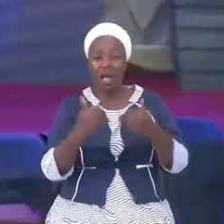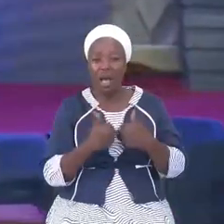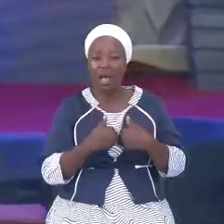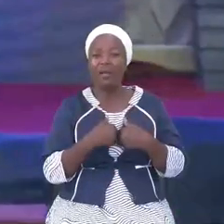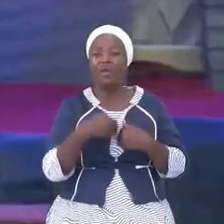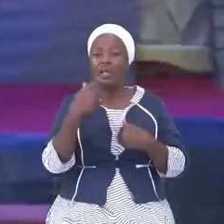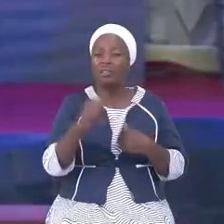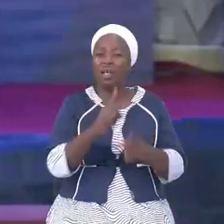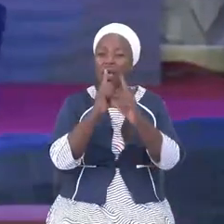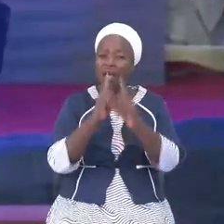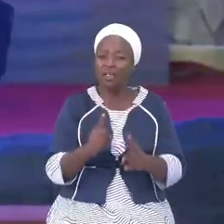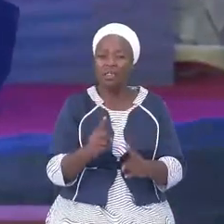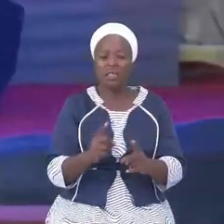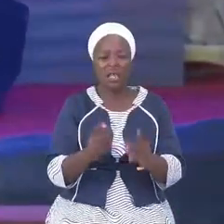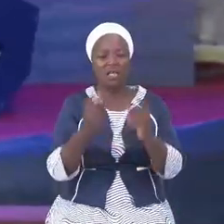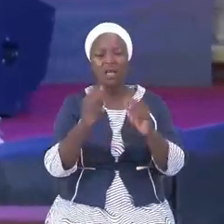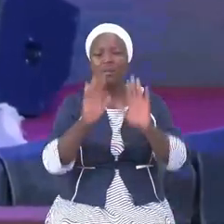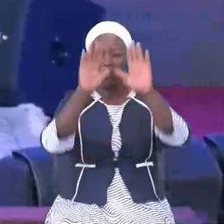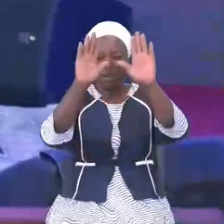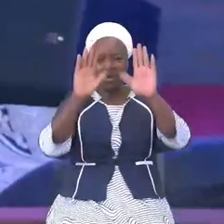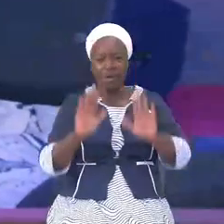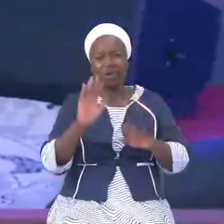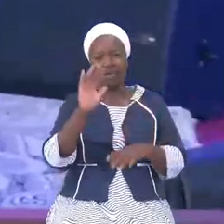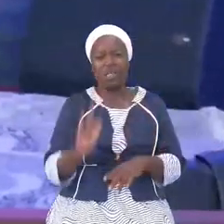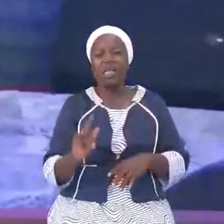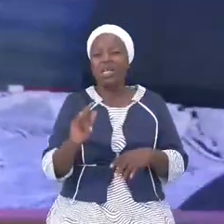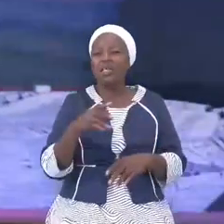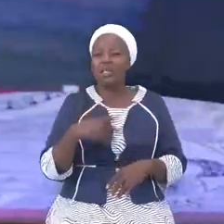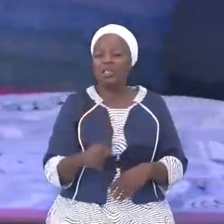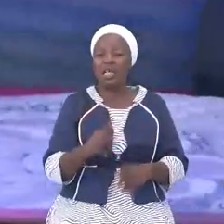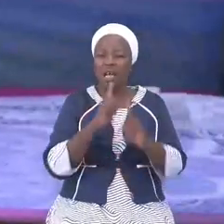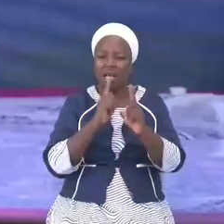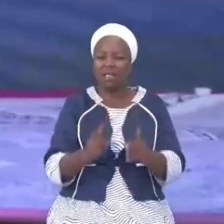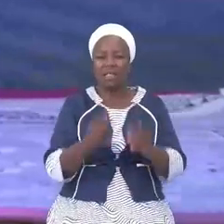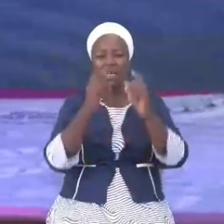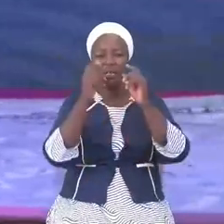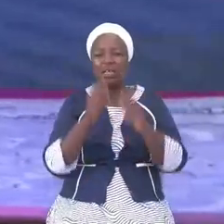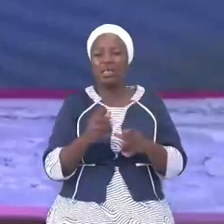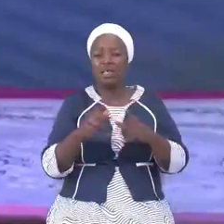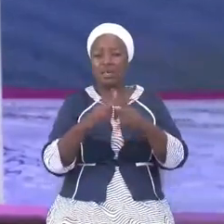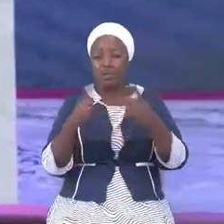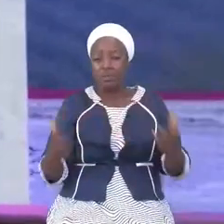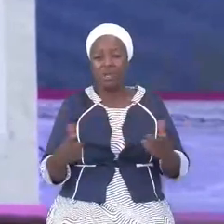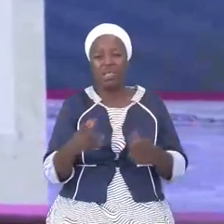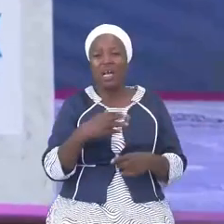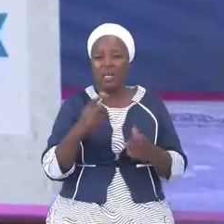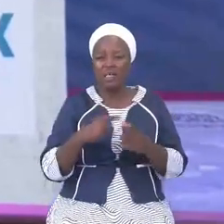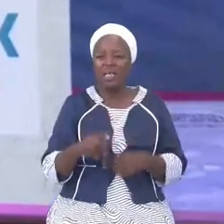l'exaucement miraculeux, l'exaucement merveilleux et l'exaucement qui